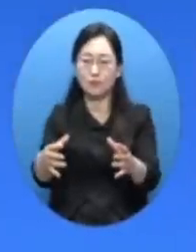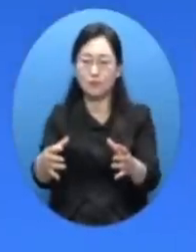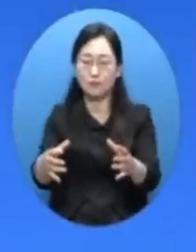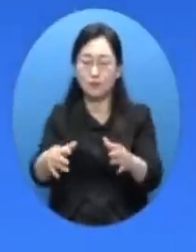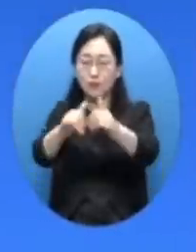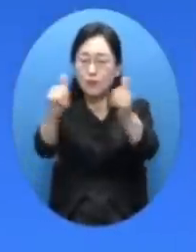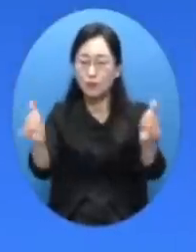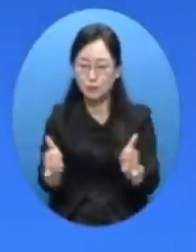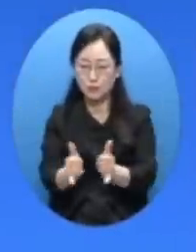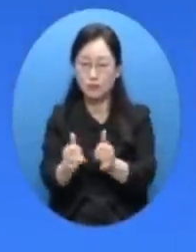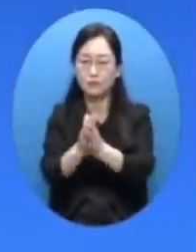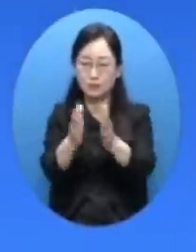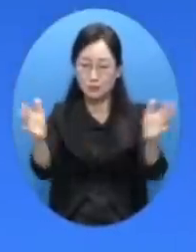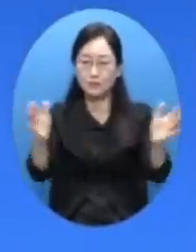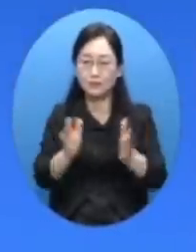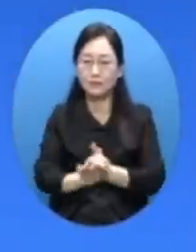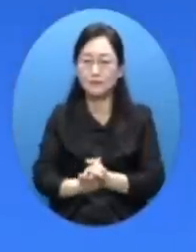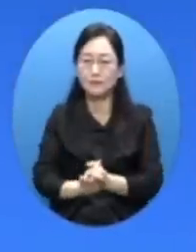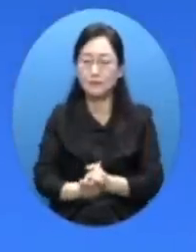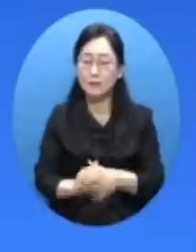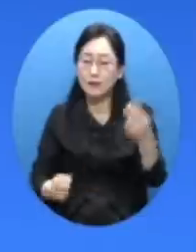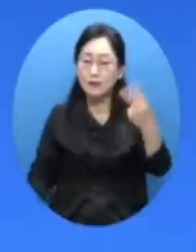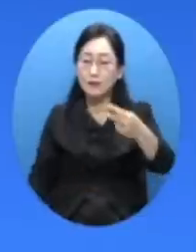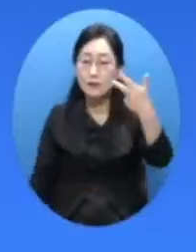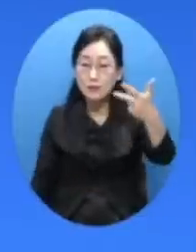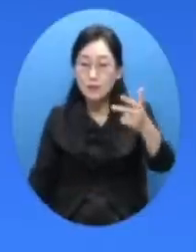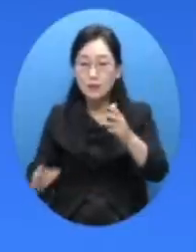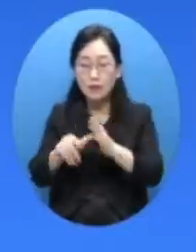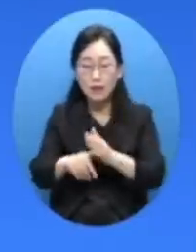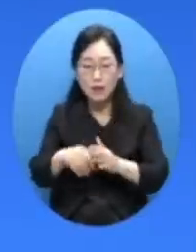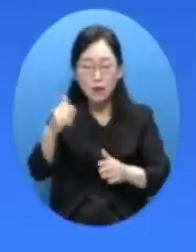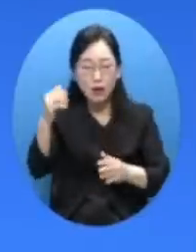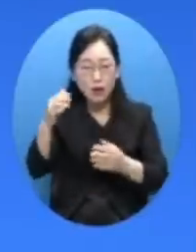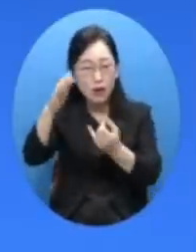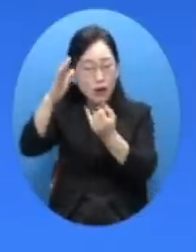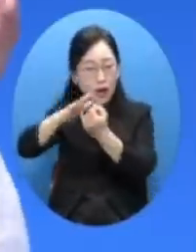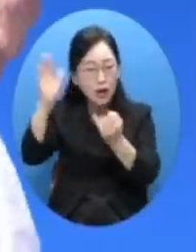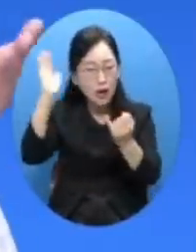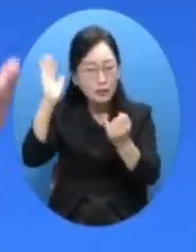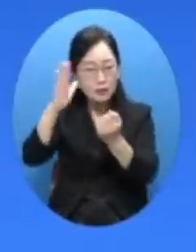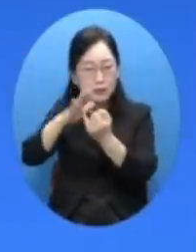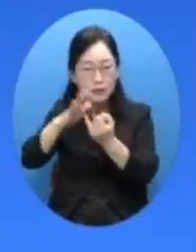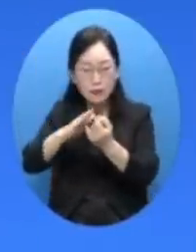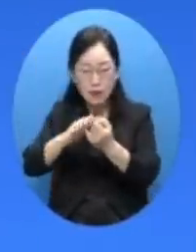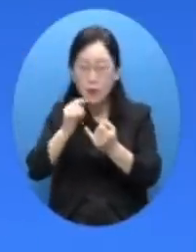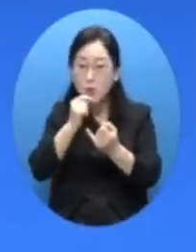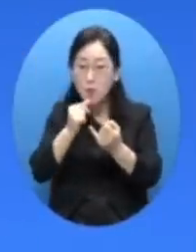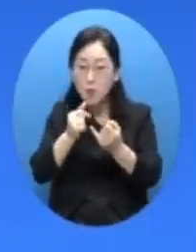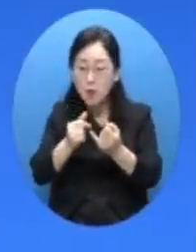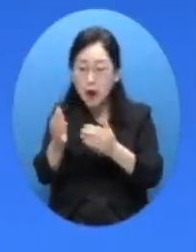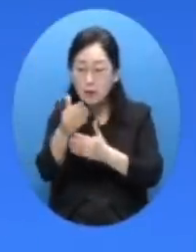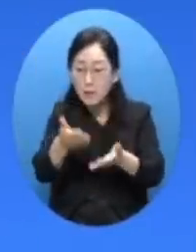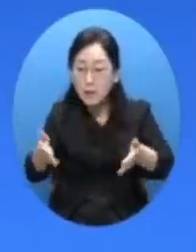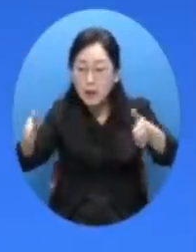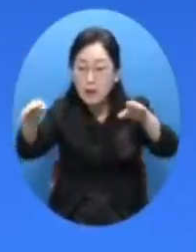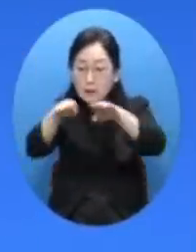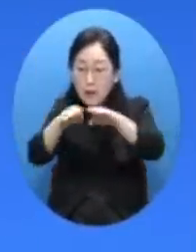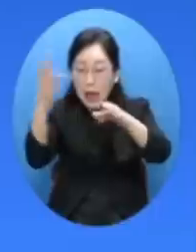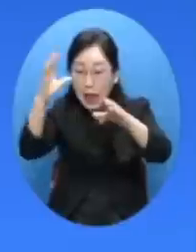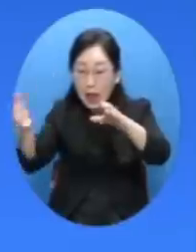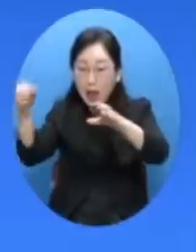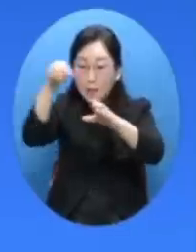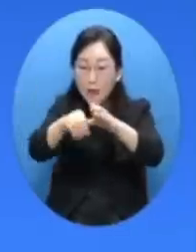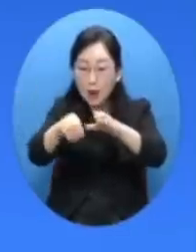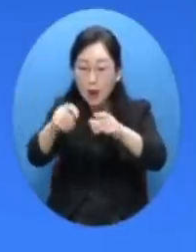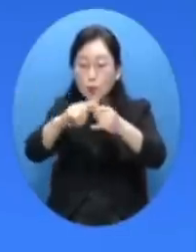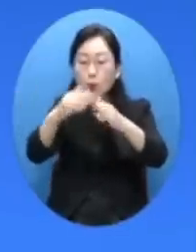공동체 생활을 하기 시작했습니다. 그러다가 2007년도에 한 어린 여학생이 조그만 생선 박스 안에다가 아이를 넣어서 그